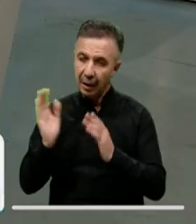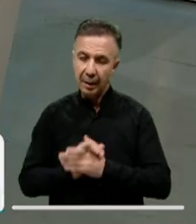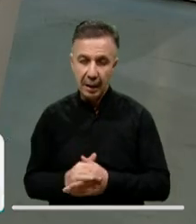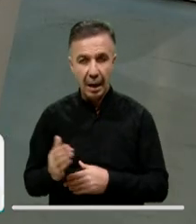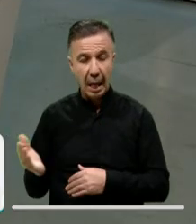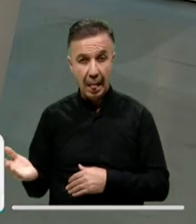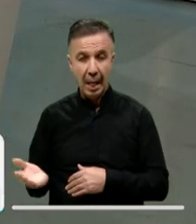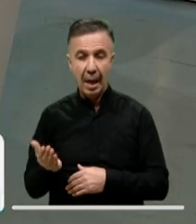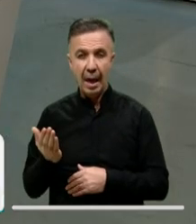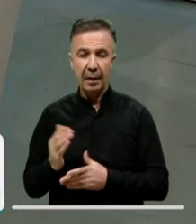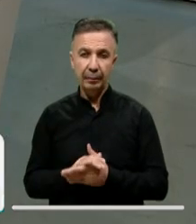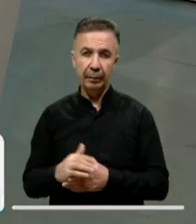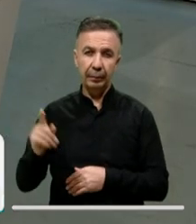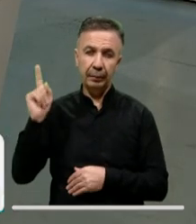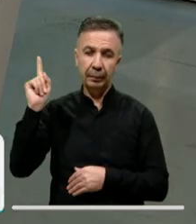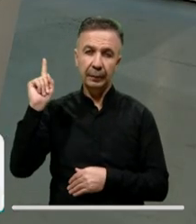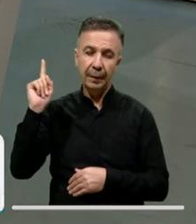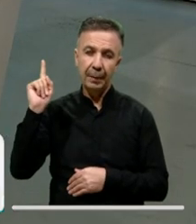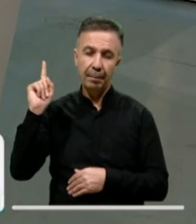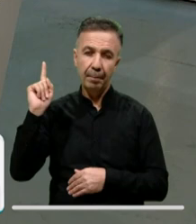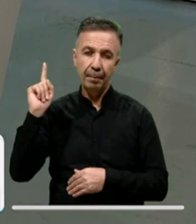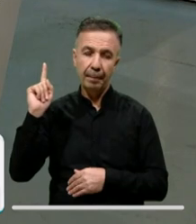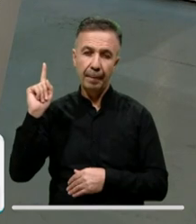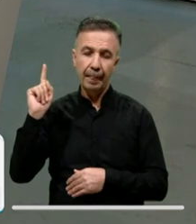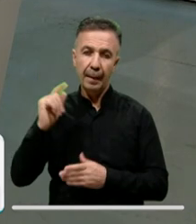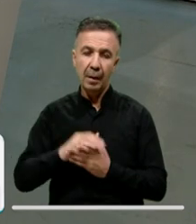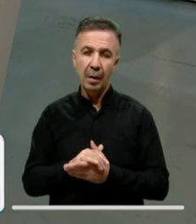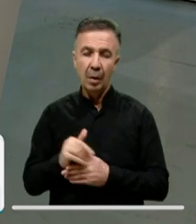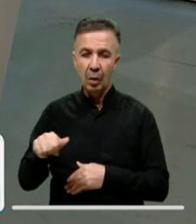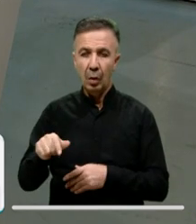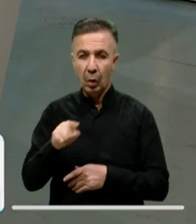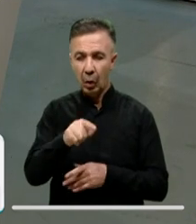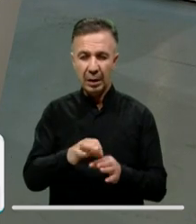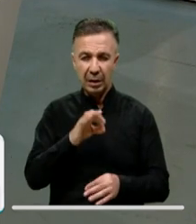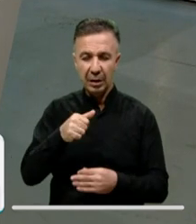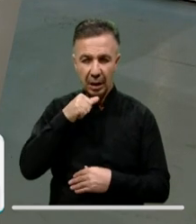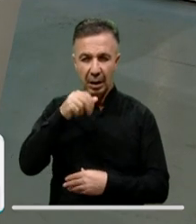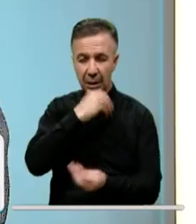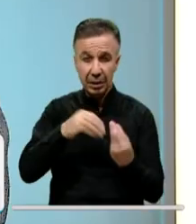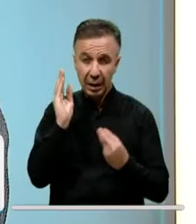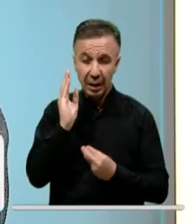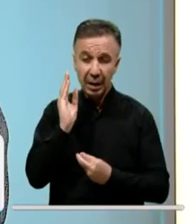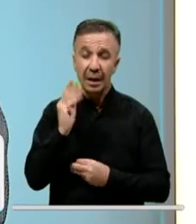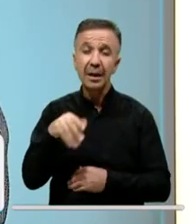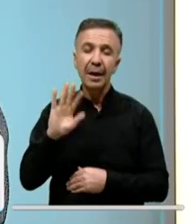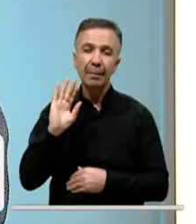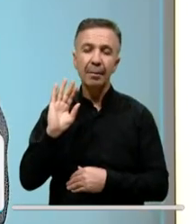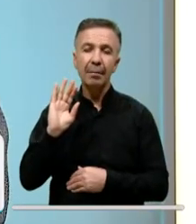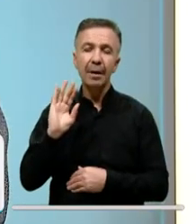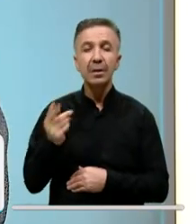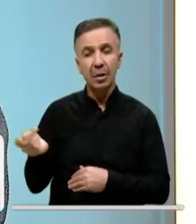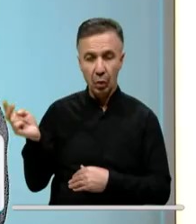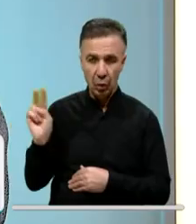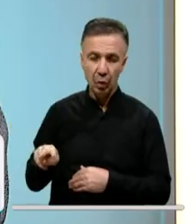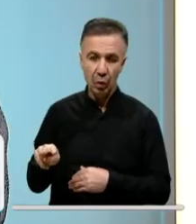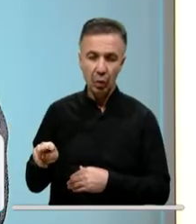Eğer Rabbim yani ona hac nasip etmez de hak vaki olursa,